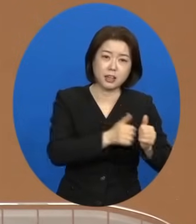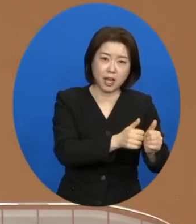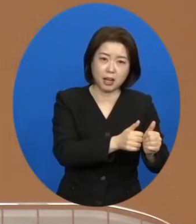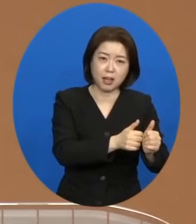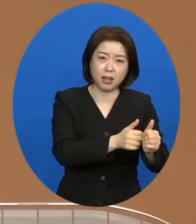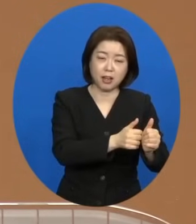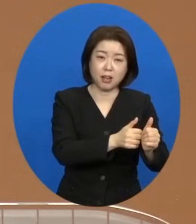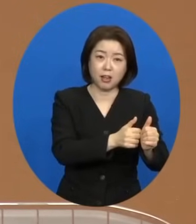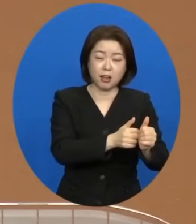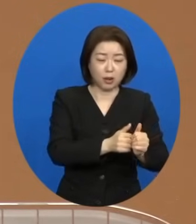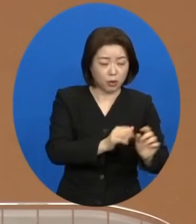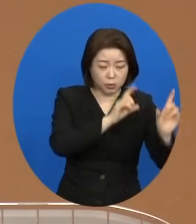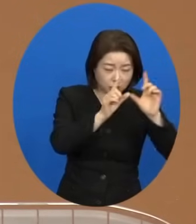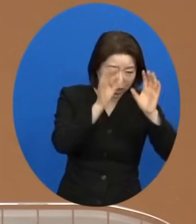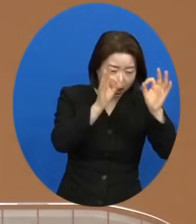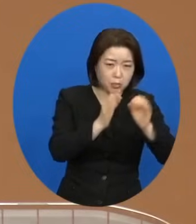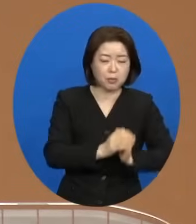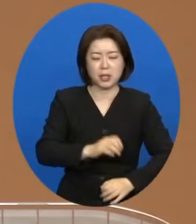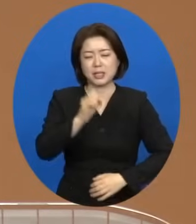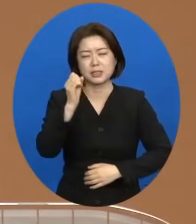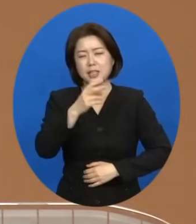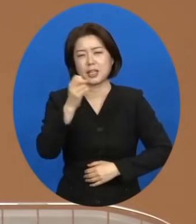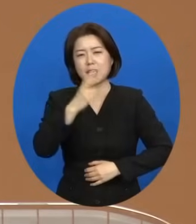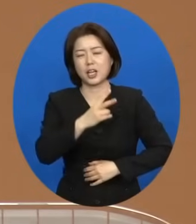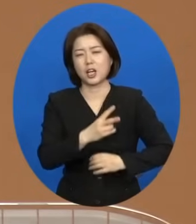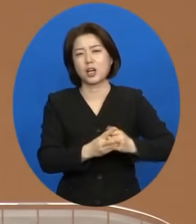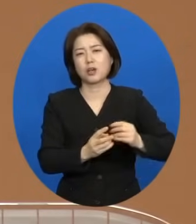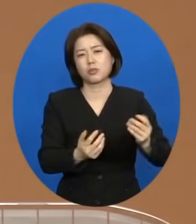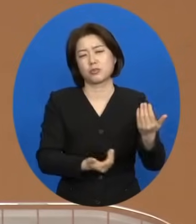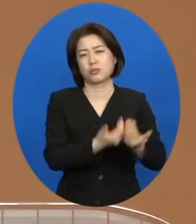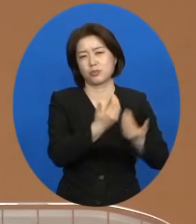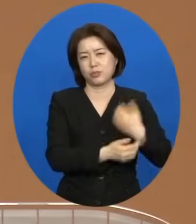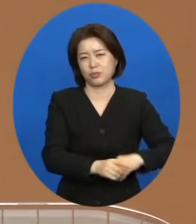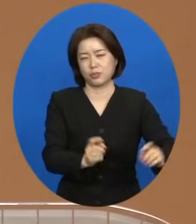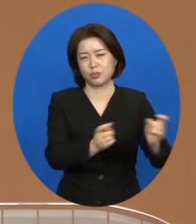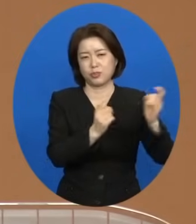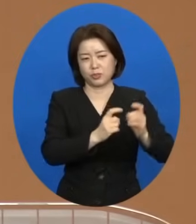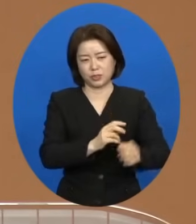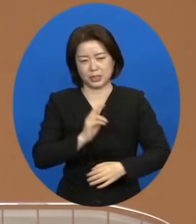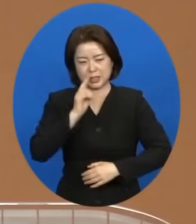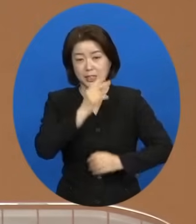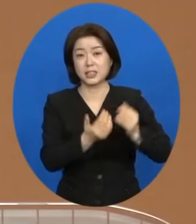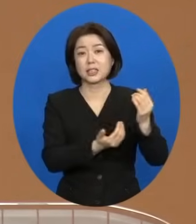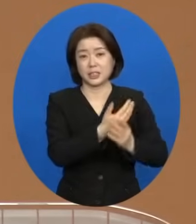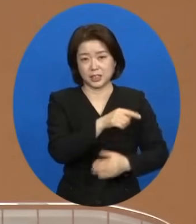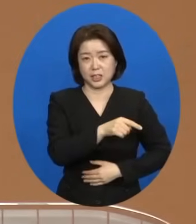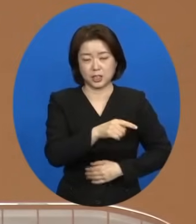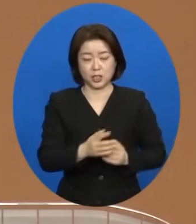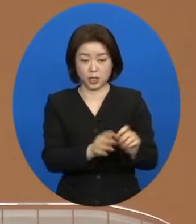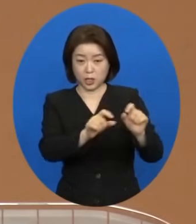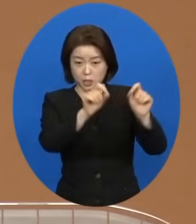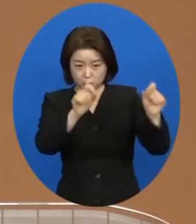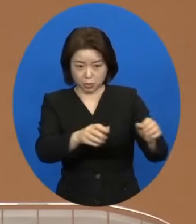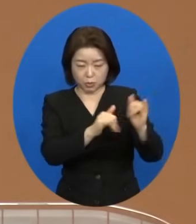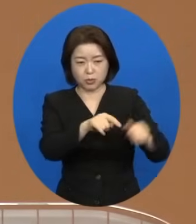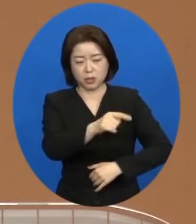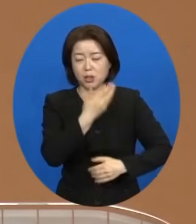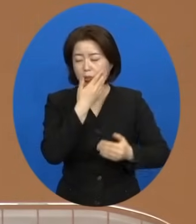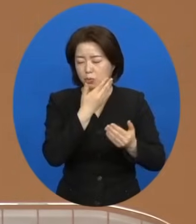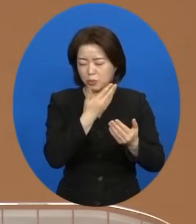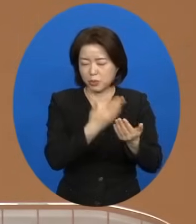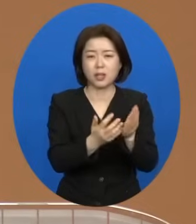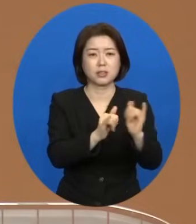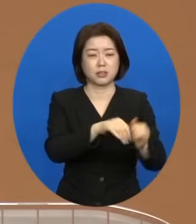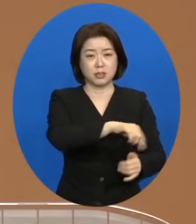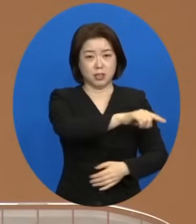일이 발생하냐 자꾸 싸우게 됩니다 갈등을 하게 되고 시기하게 돼요이 동료 동역자가 얼마나 귀한 동역자입니다